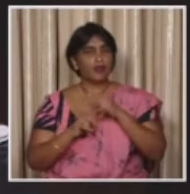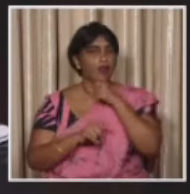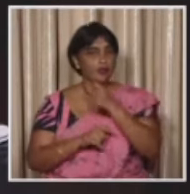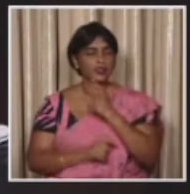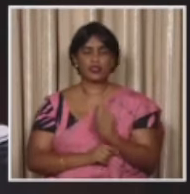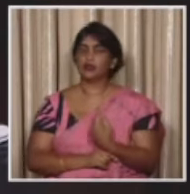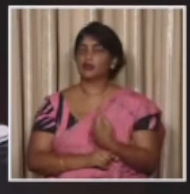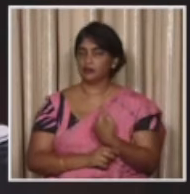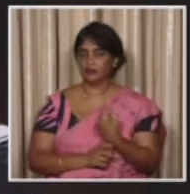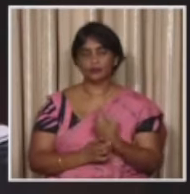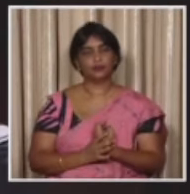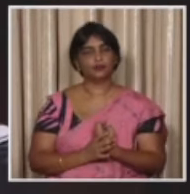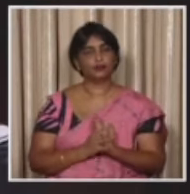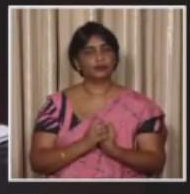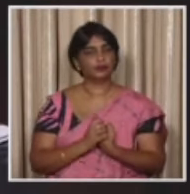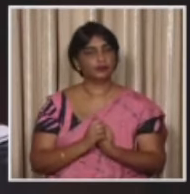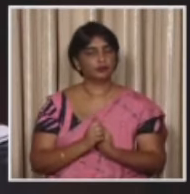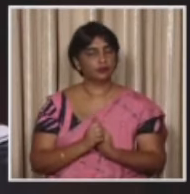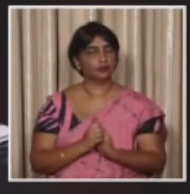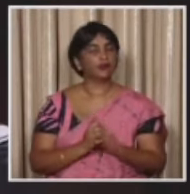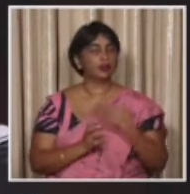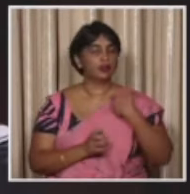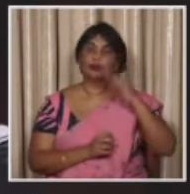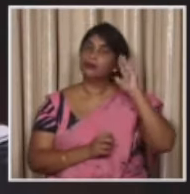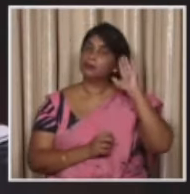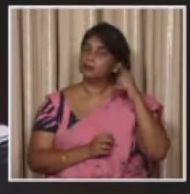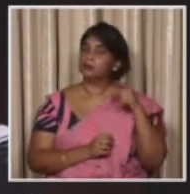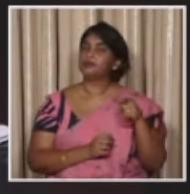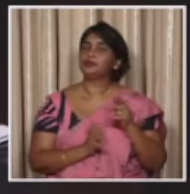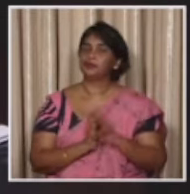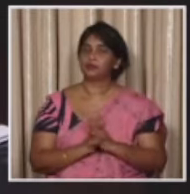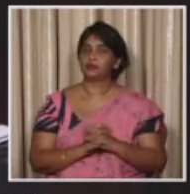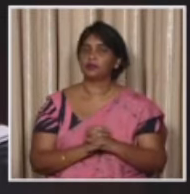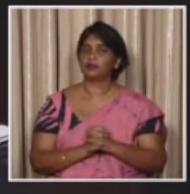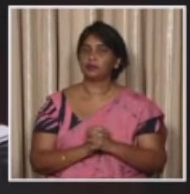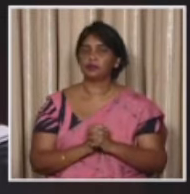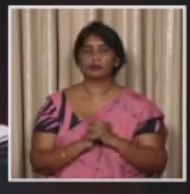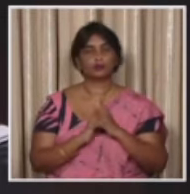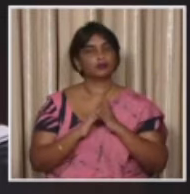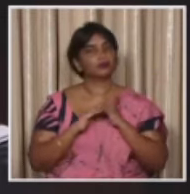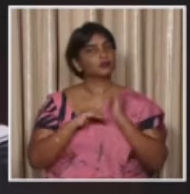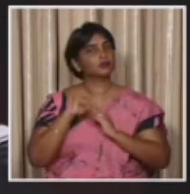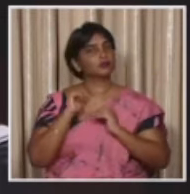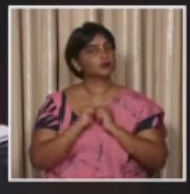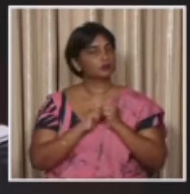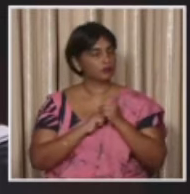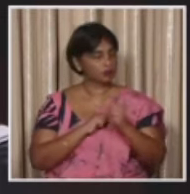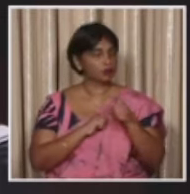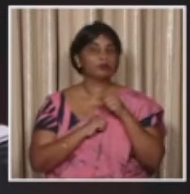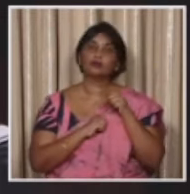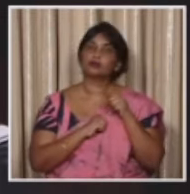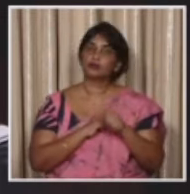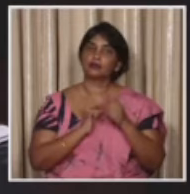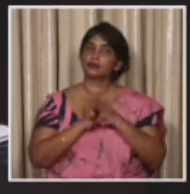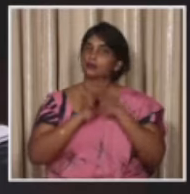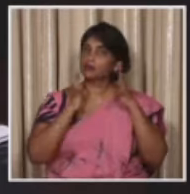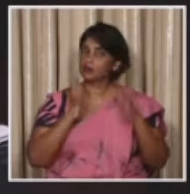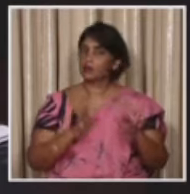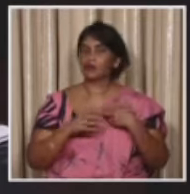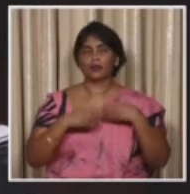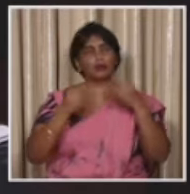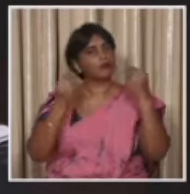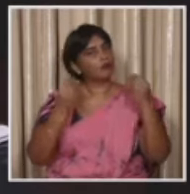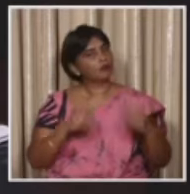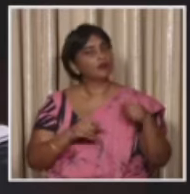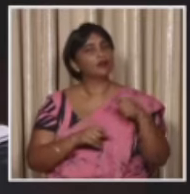1යි. ඉතින් විශේෂයෙන්ම මේ ක්‍රමවේදය මීට වඩා සරල වෙලා